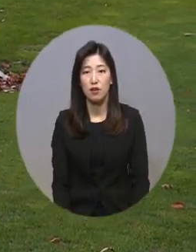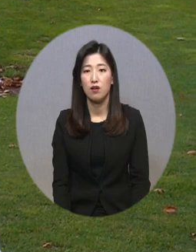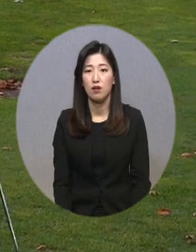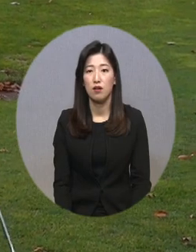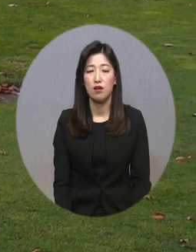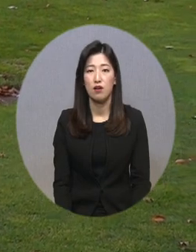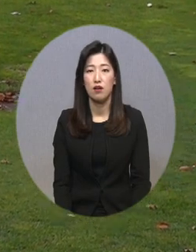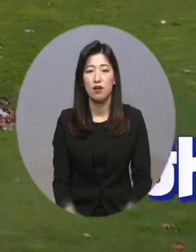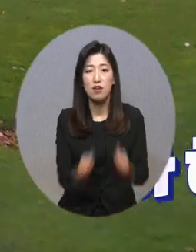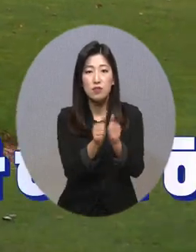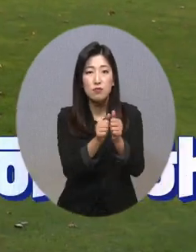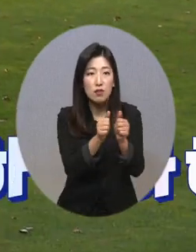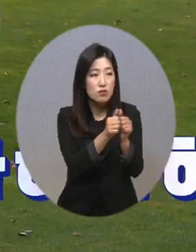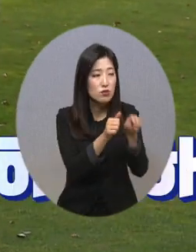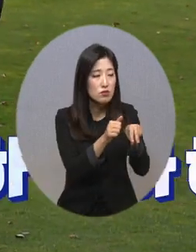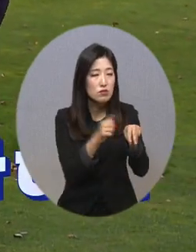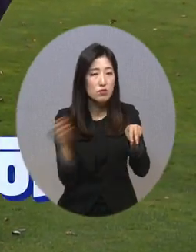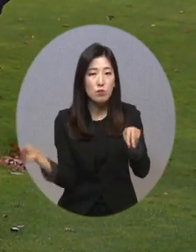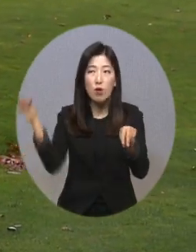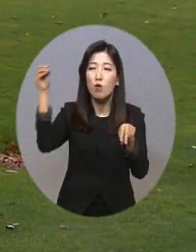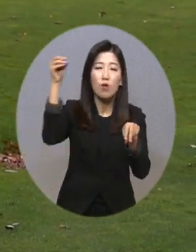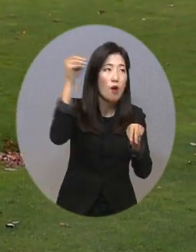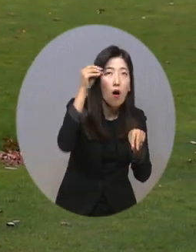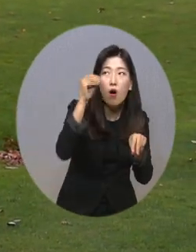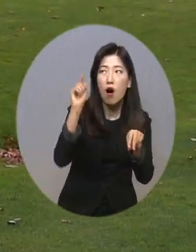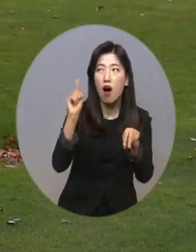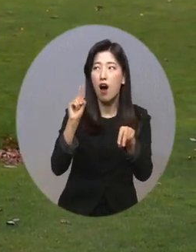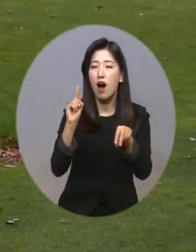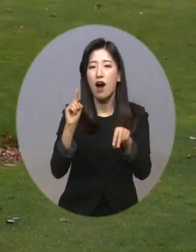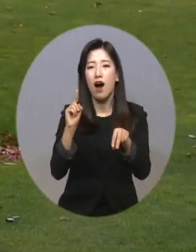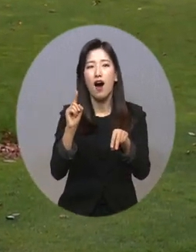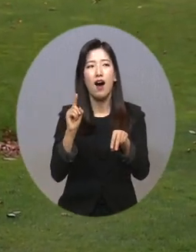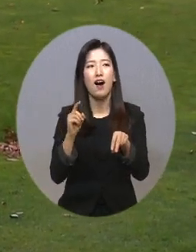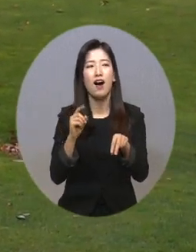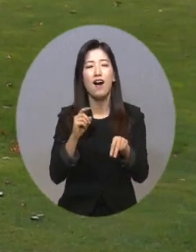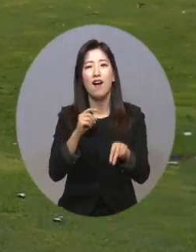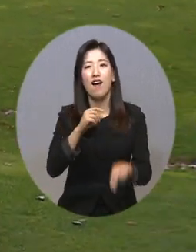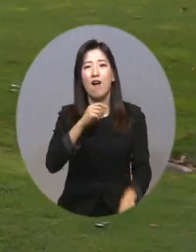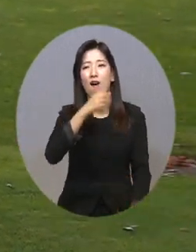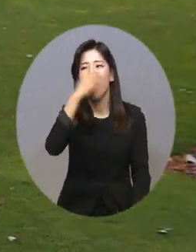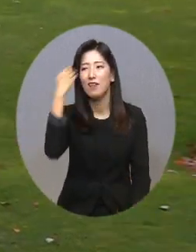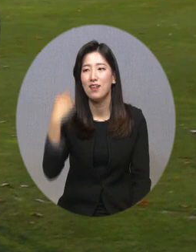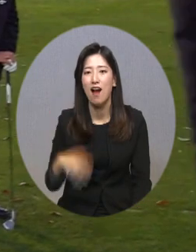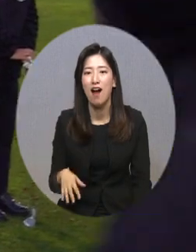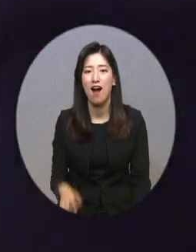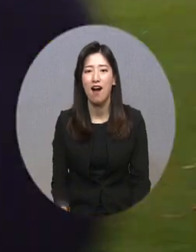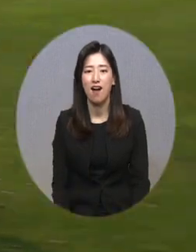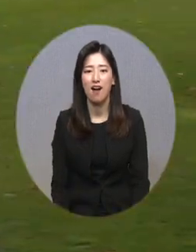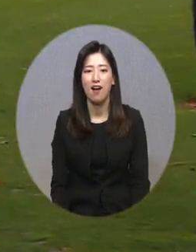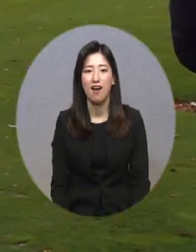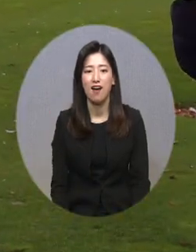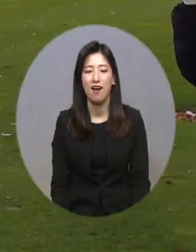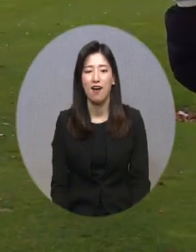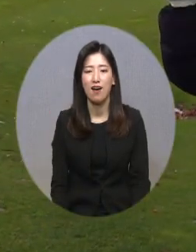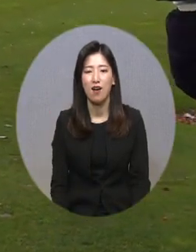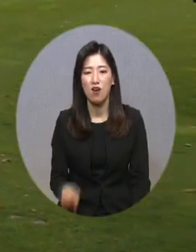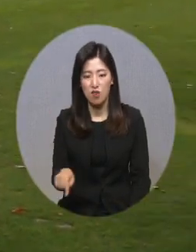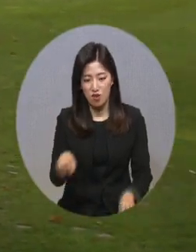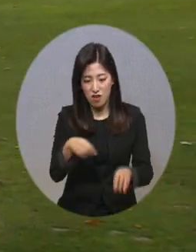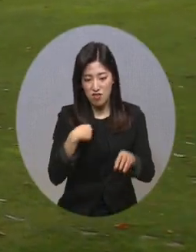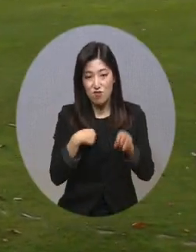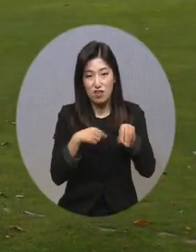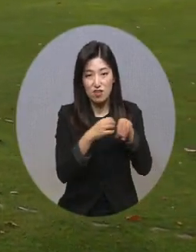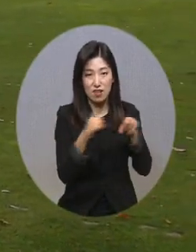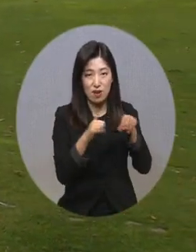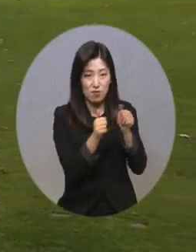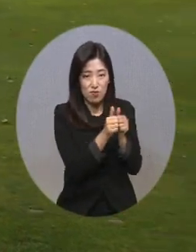9 우아아아 5 아 대박 딴 합니다 말 근데 우린 5기 떨어 있어요